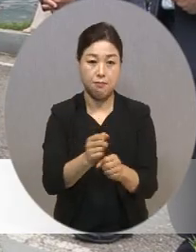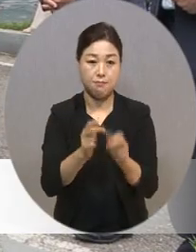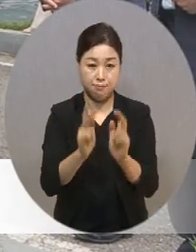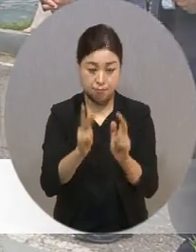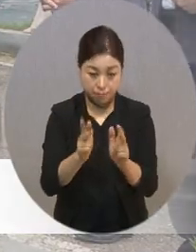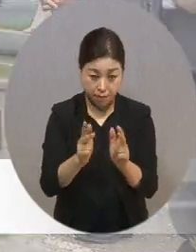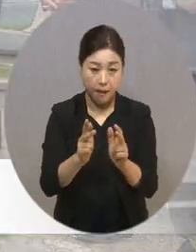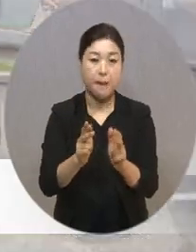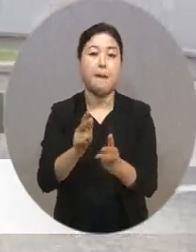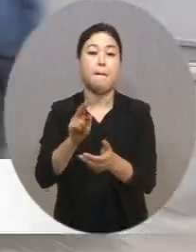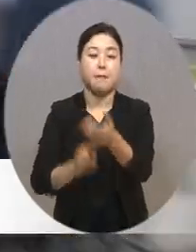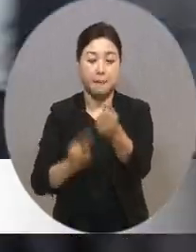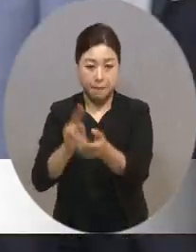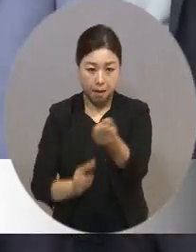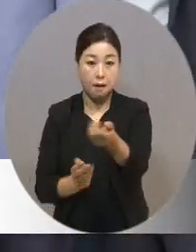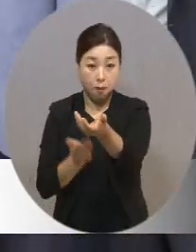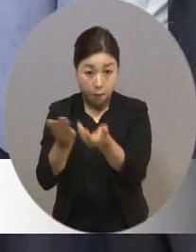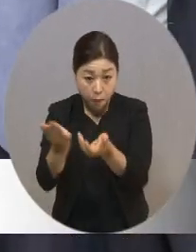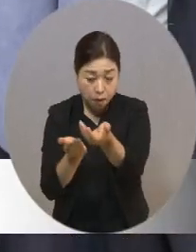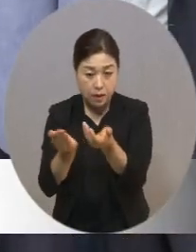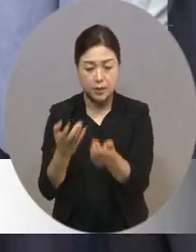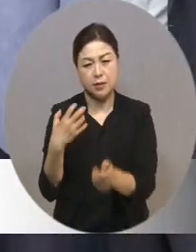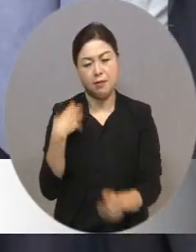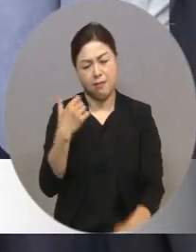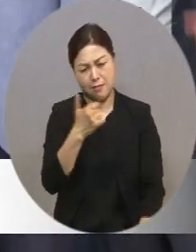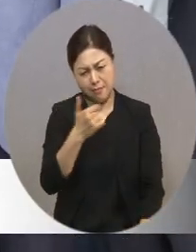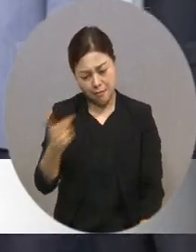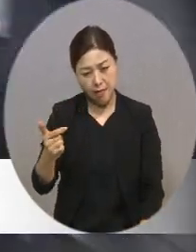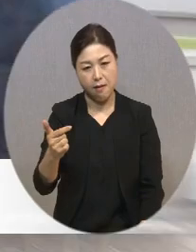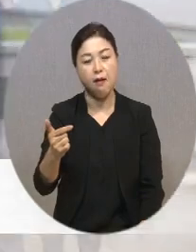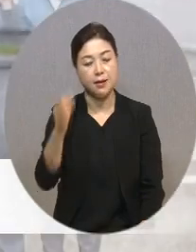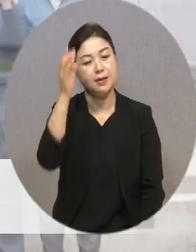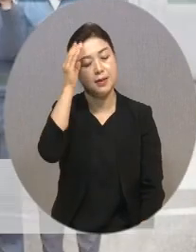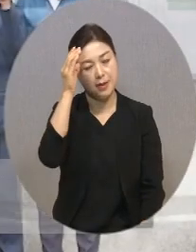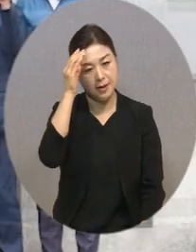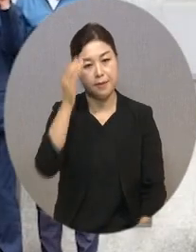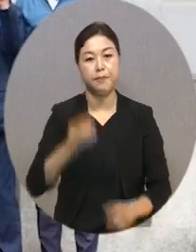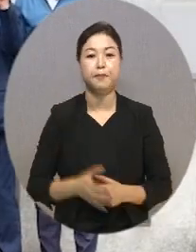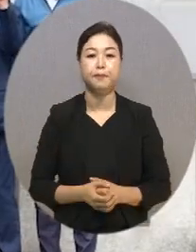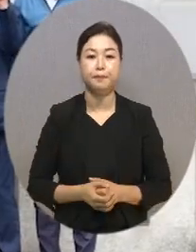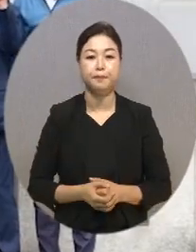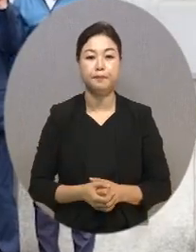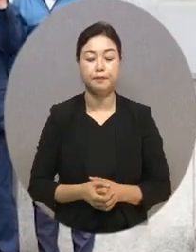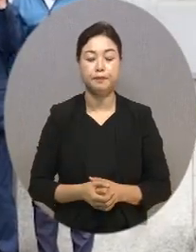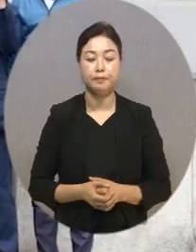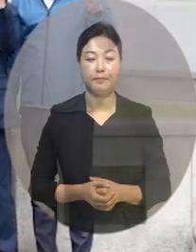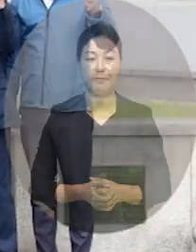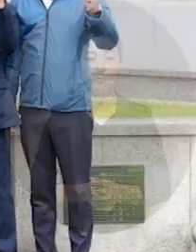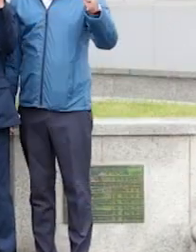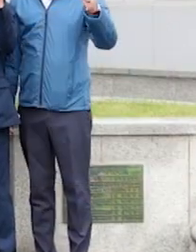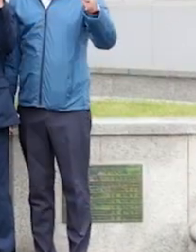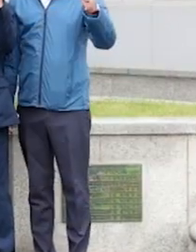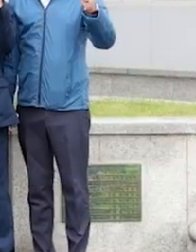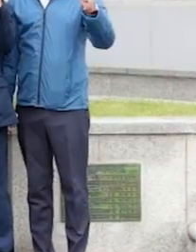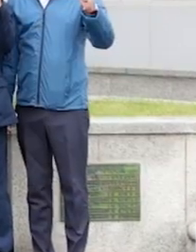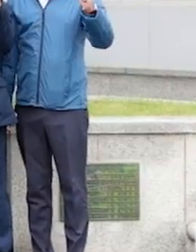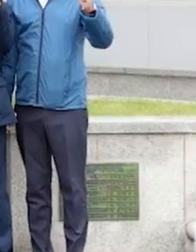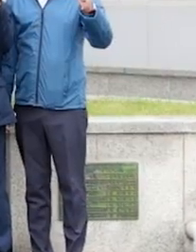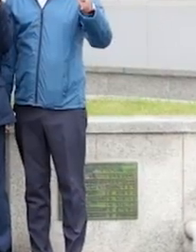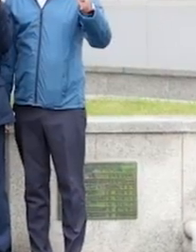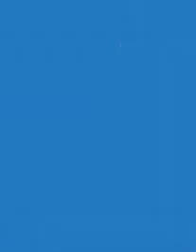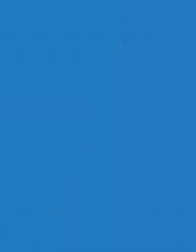수출에 이르기까지 큰 역할을 해줄 것을 기대한다고 밝혔습니다. 복지TV 뉴스